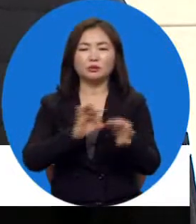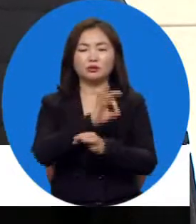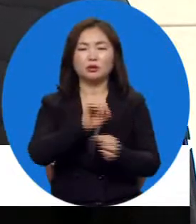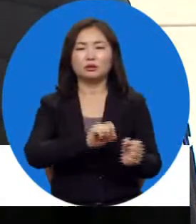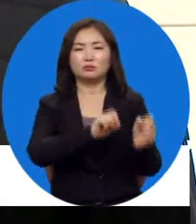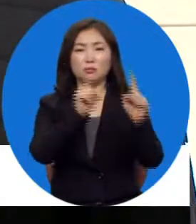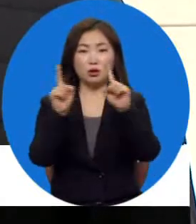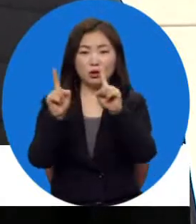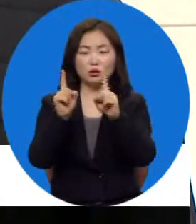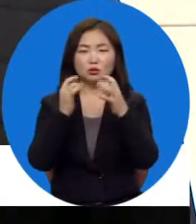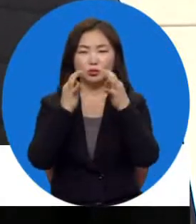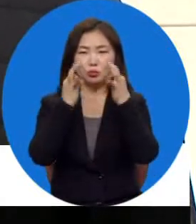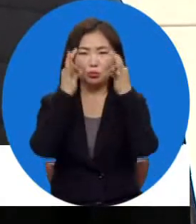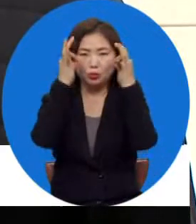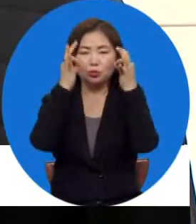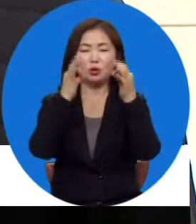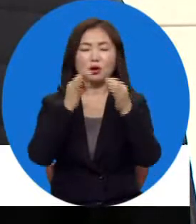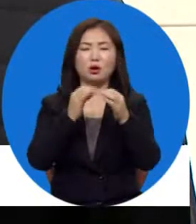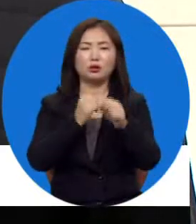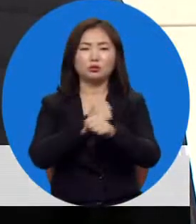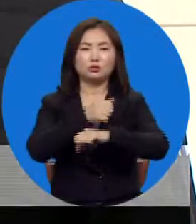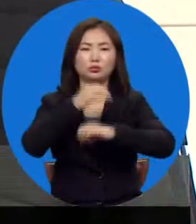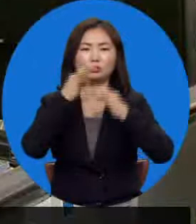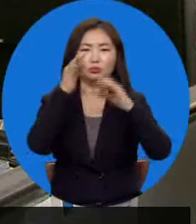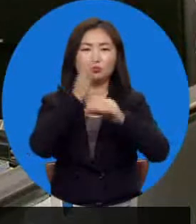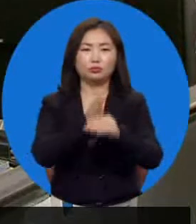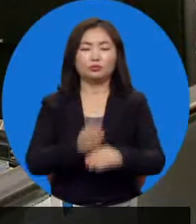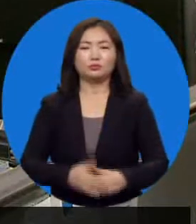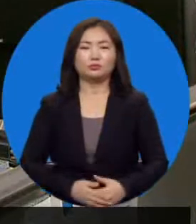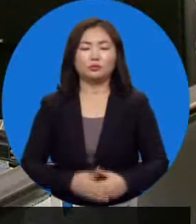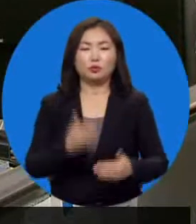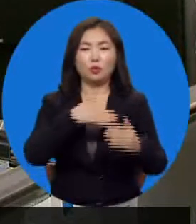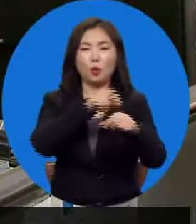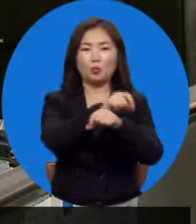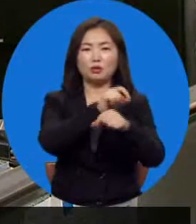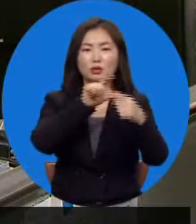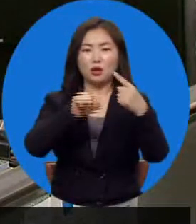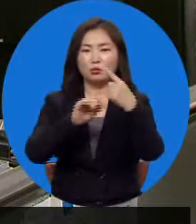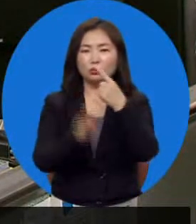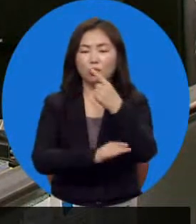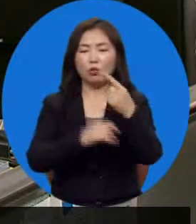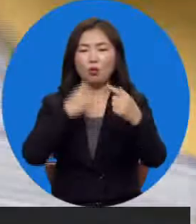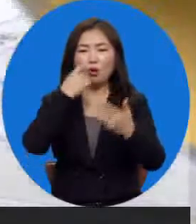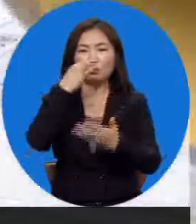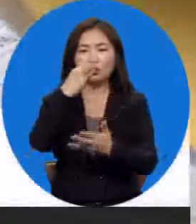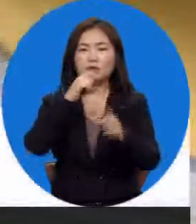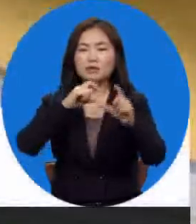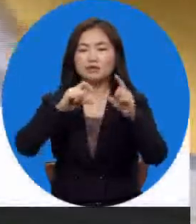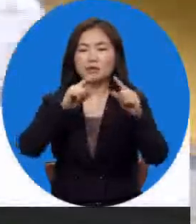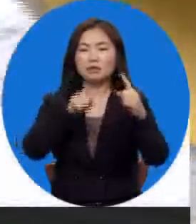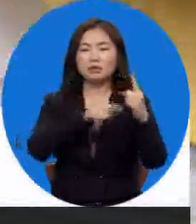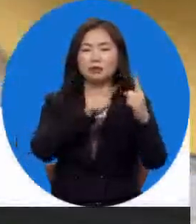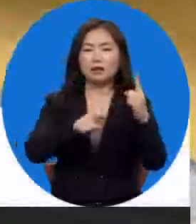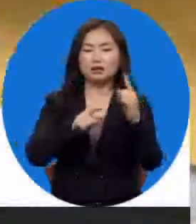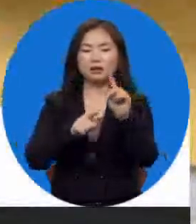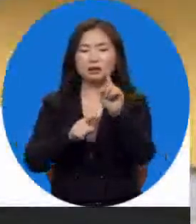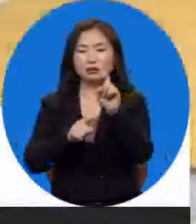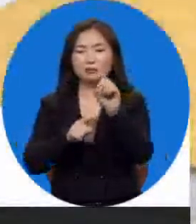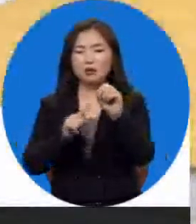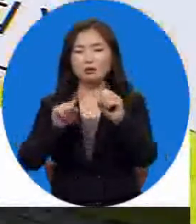살리는데 최선을 다하고 코앞 평소 가 있습니다 국민들은 1월부터 월급여 가운데 1인당 10만원에서